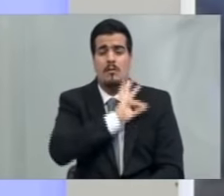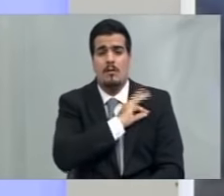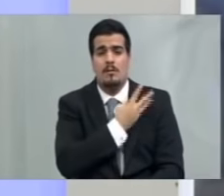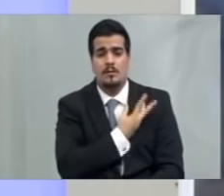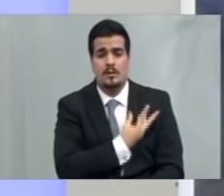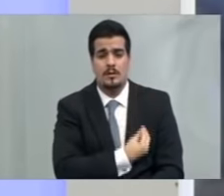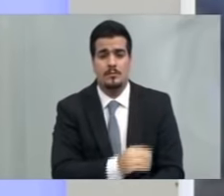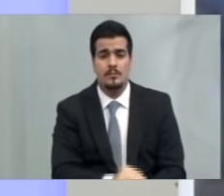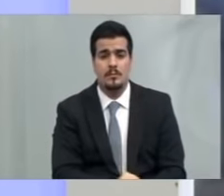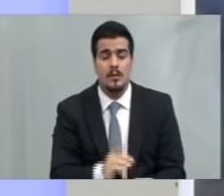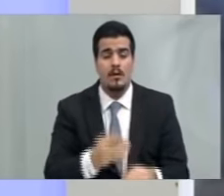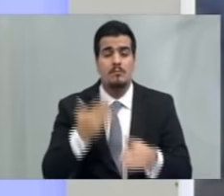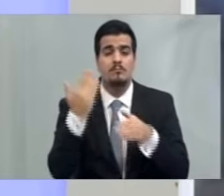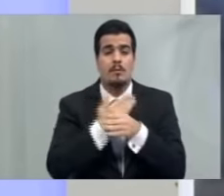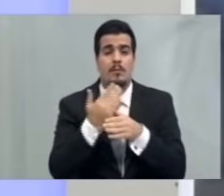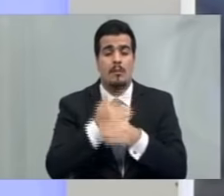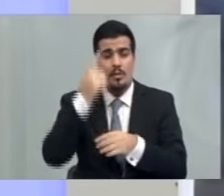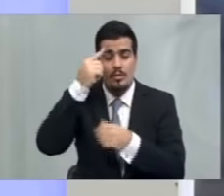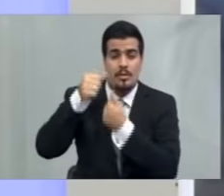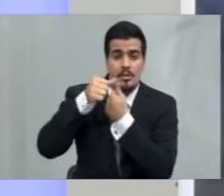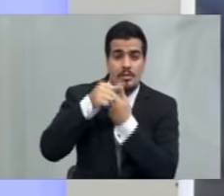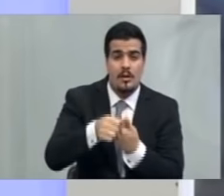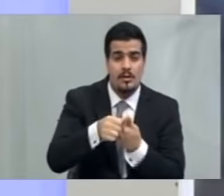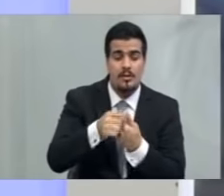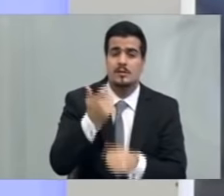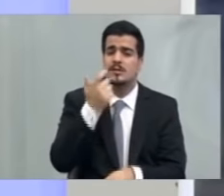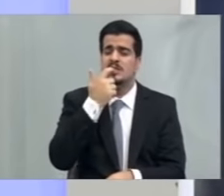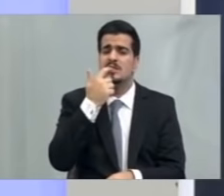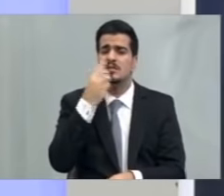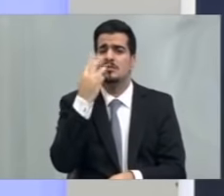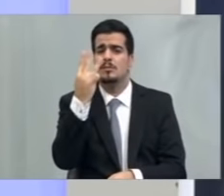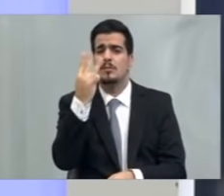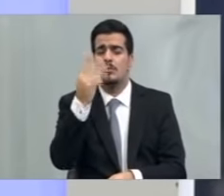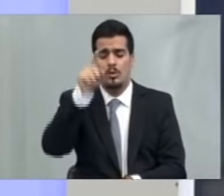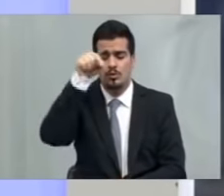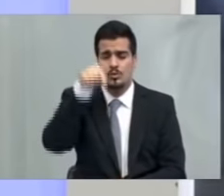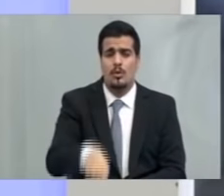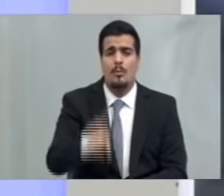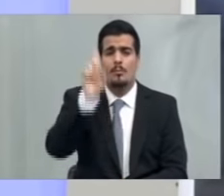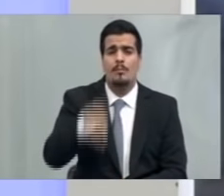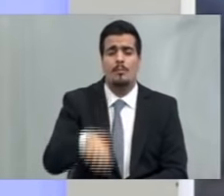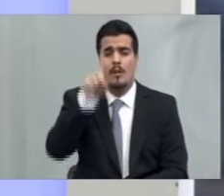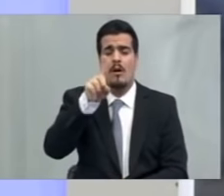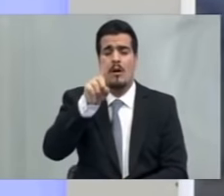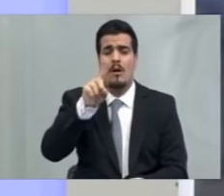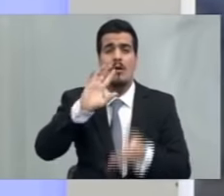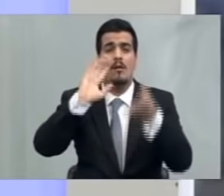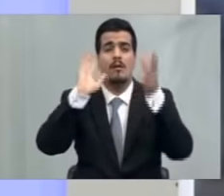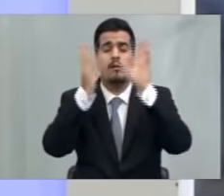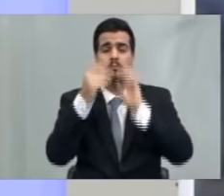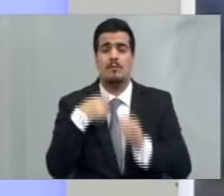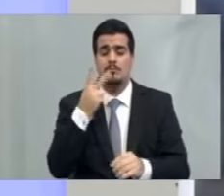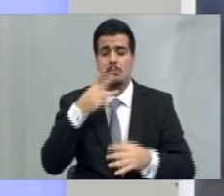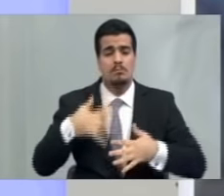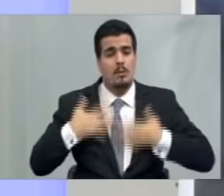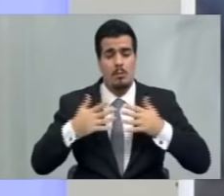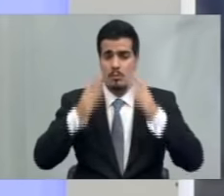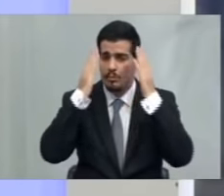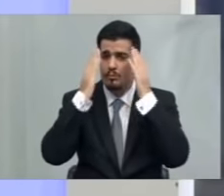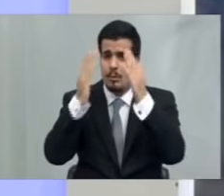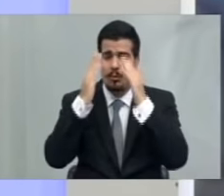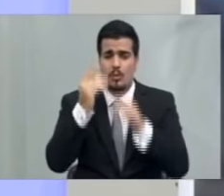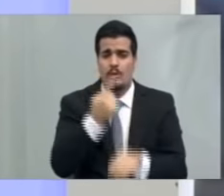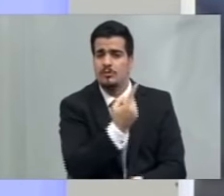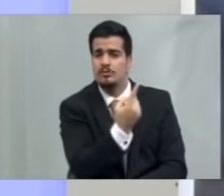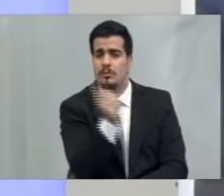الرحيم. بمناسبة الذكرى الثالثة ليوم النصر العظيم، نتقدم بالتهنئة والتبريكات إلى